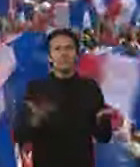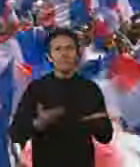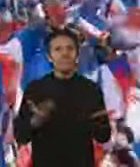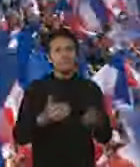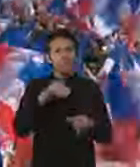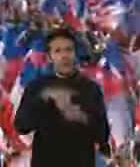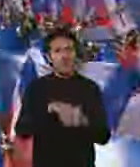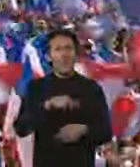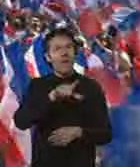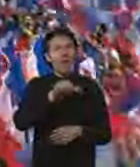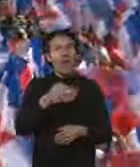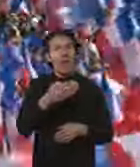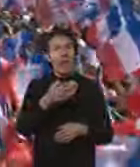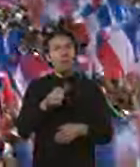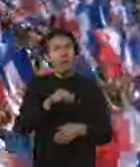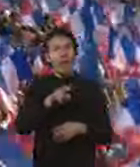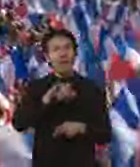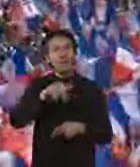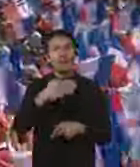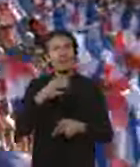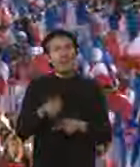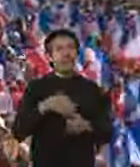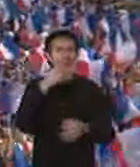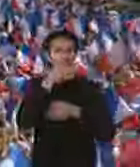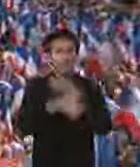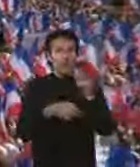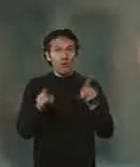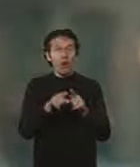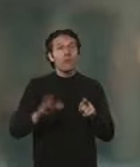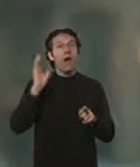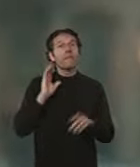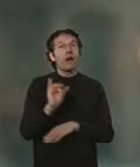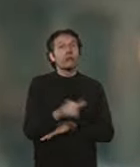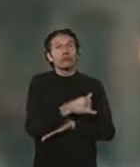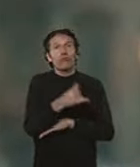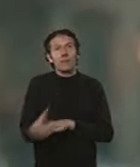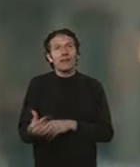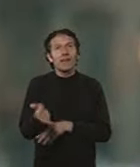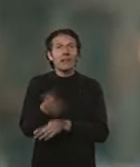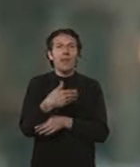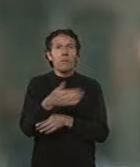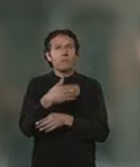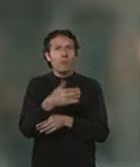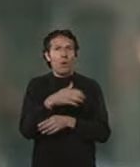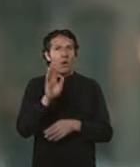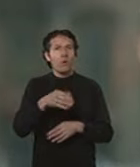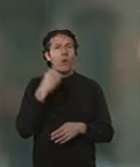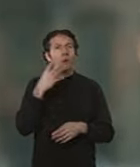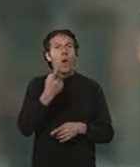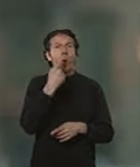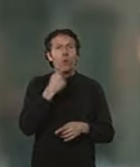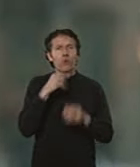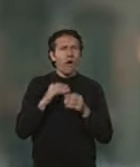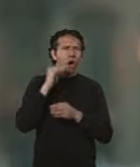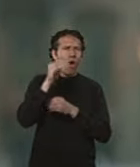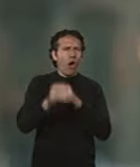dont la martine a parlé comme on avait jamais parlé le drapeau tricolore a fait le